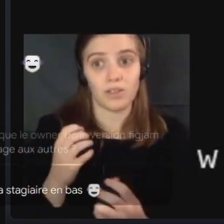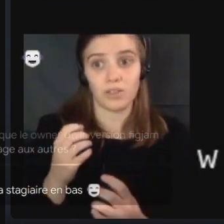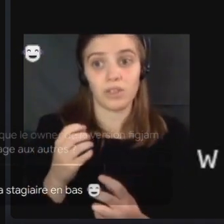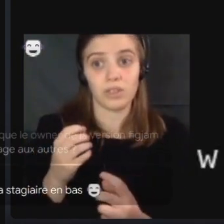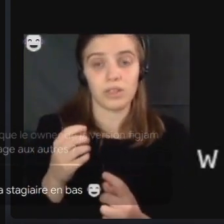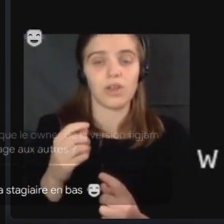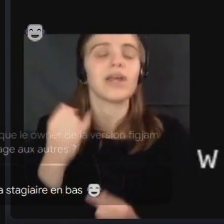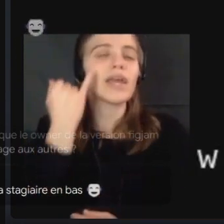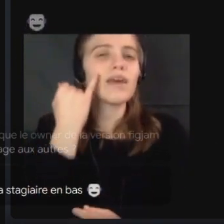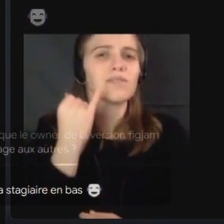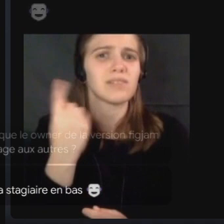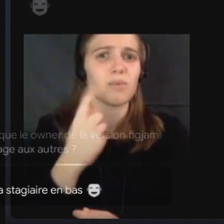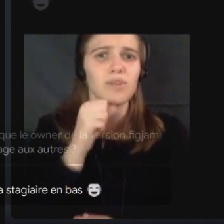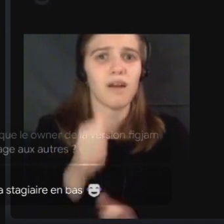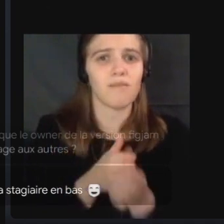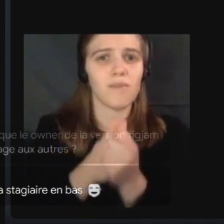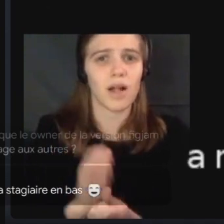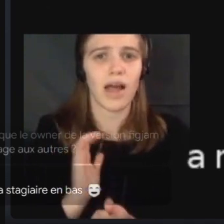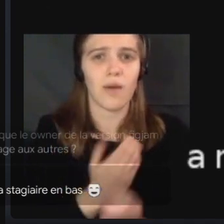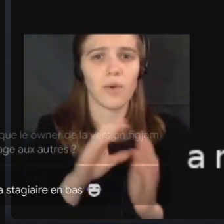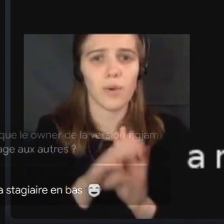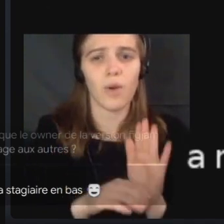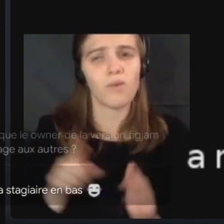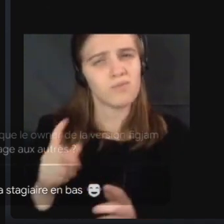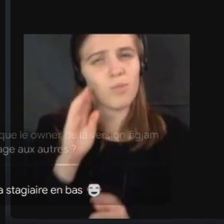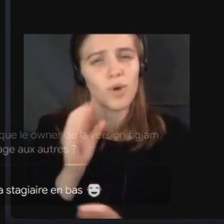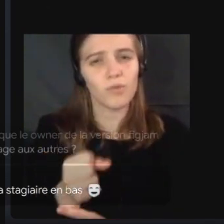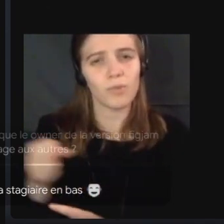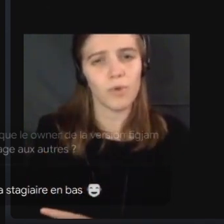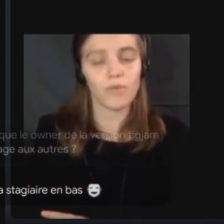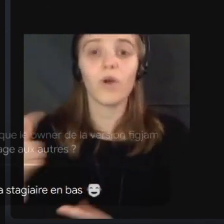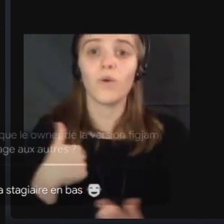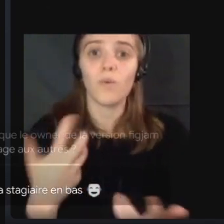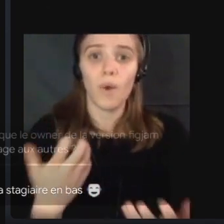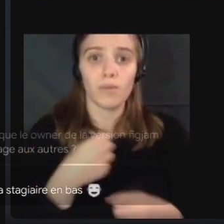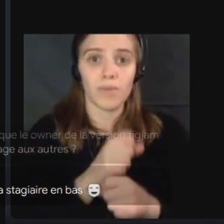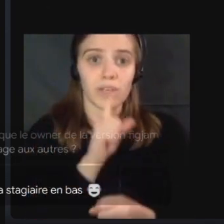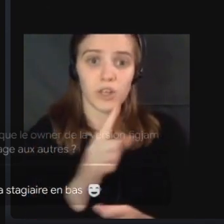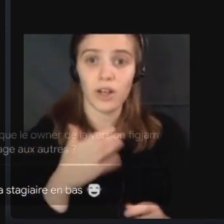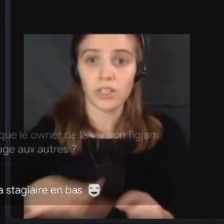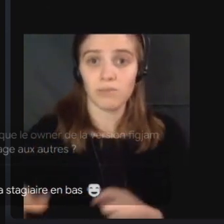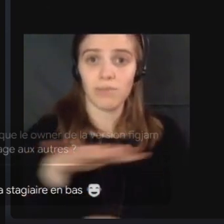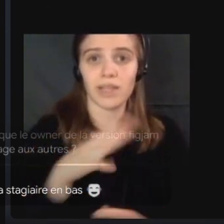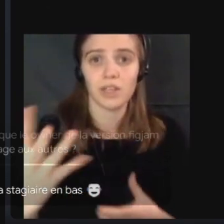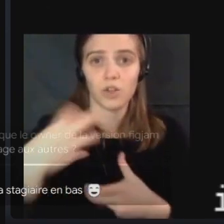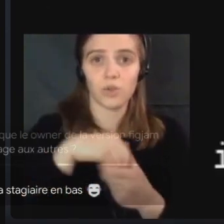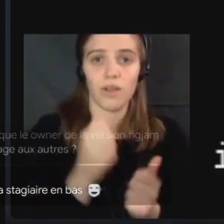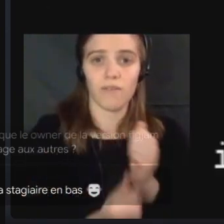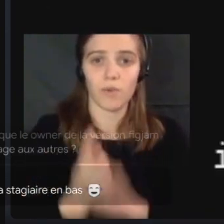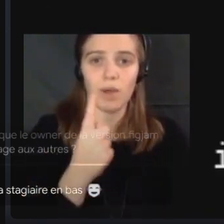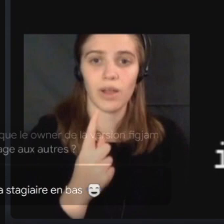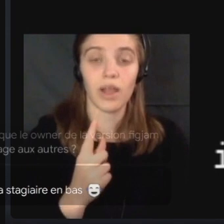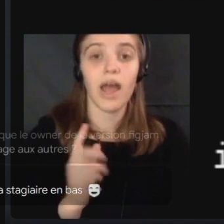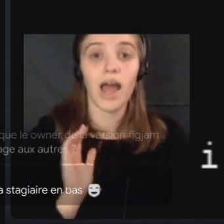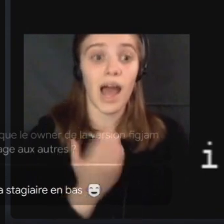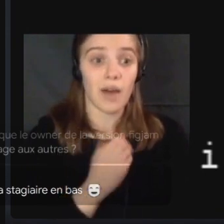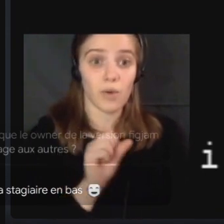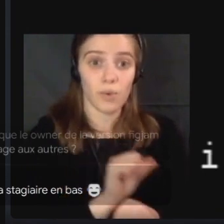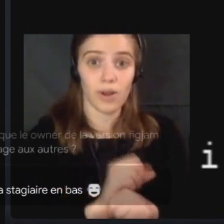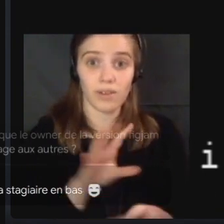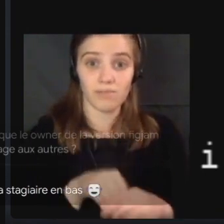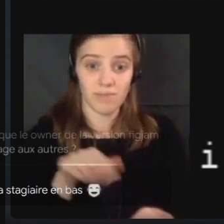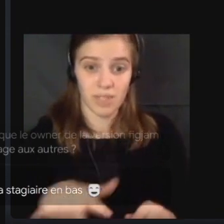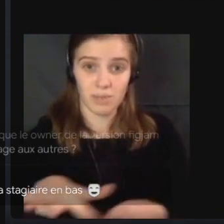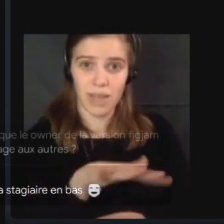qui réduisent la version gratuite, qui commencent à mettre FigJam gratuit, mais en 2022 sera payant,